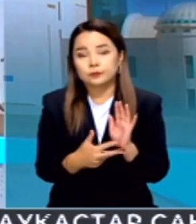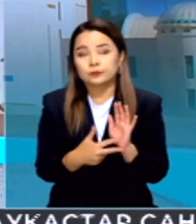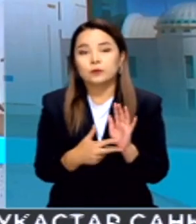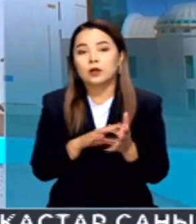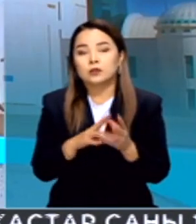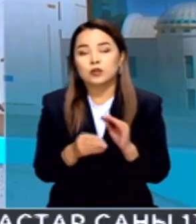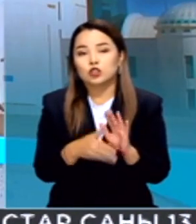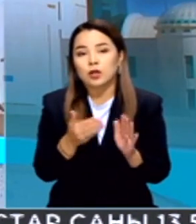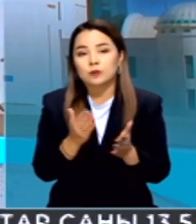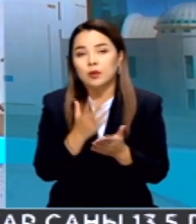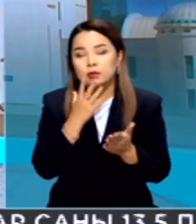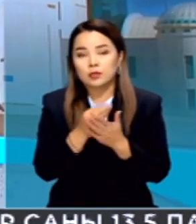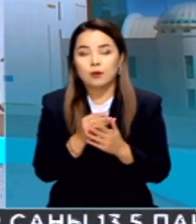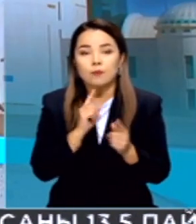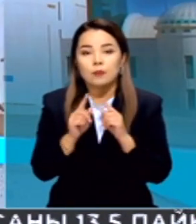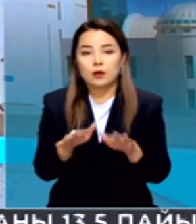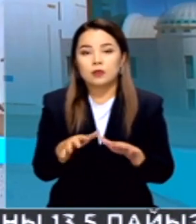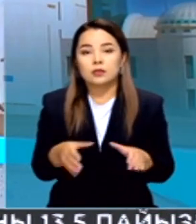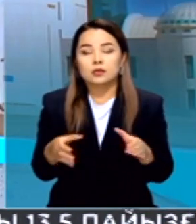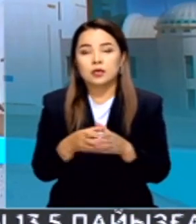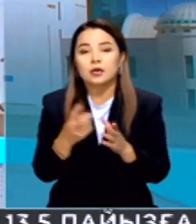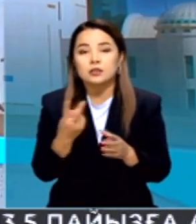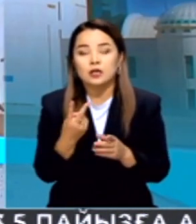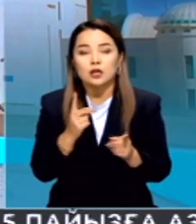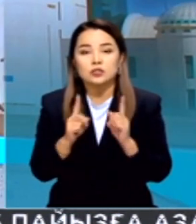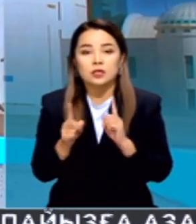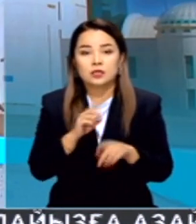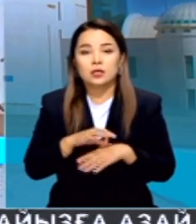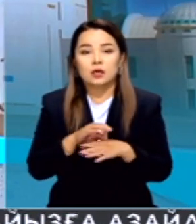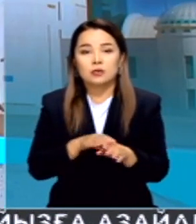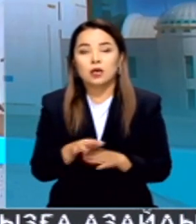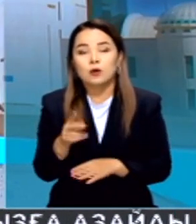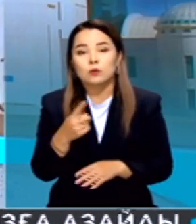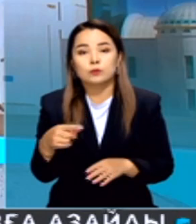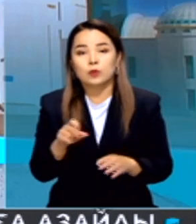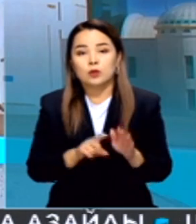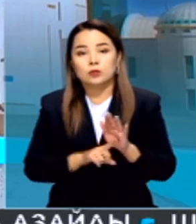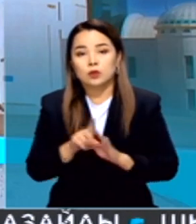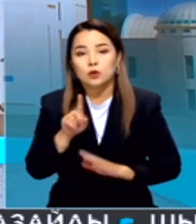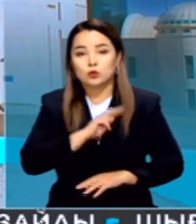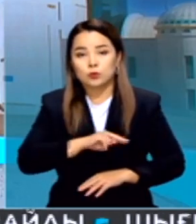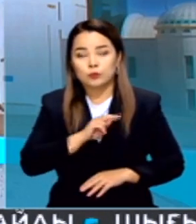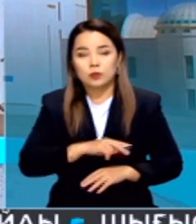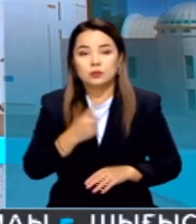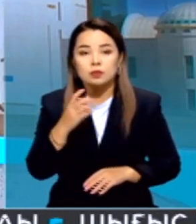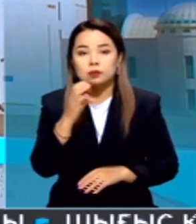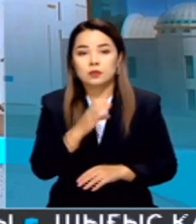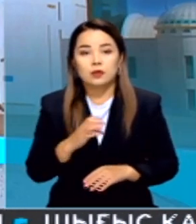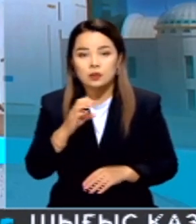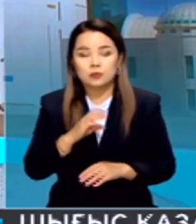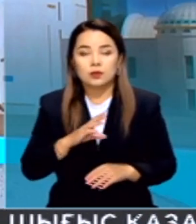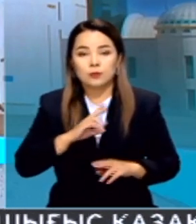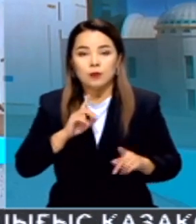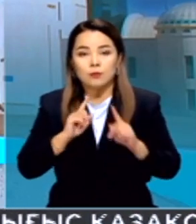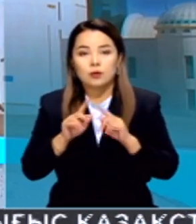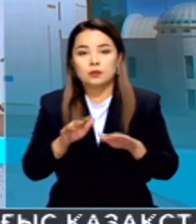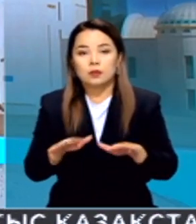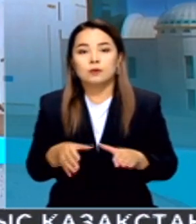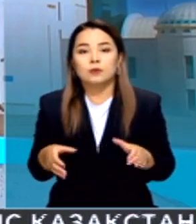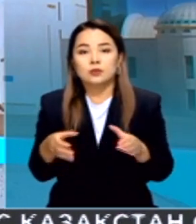8-ші шақырылымдағы парламенттің екінші сессиясы осы аптада жұмысын бастайды. 1-ші қыркүйекте Елордада парламент палаталарының